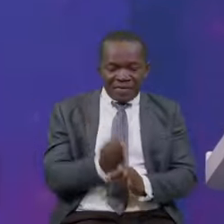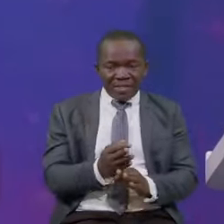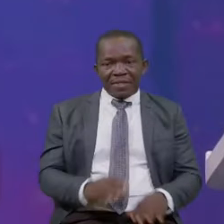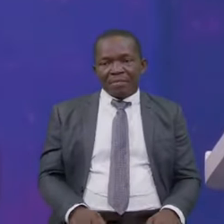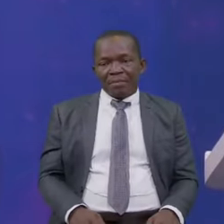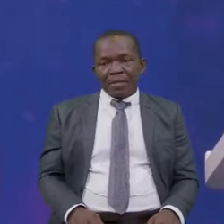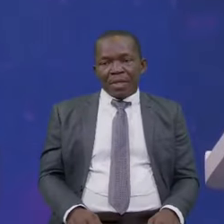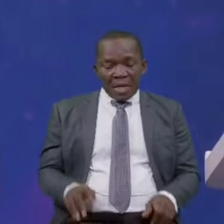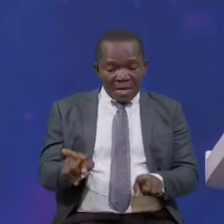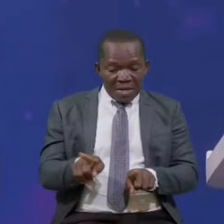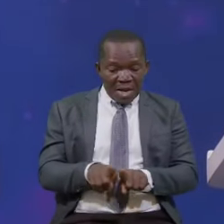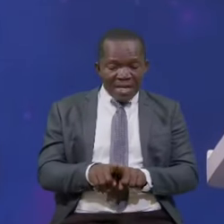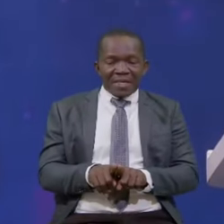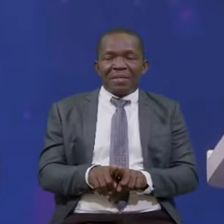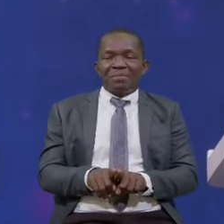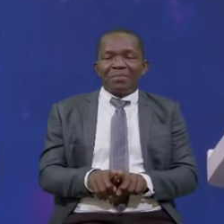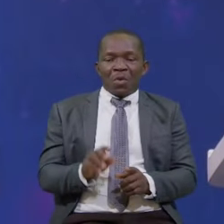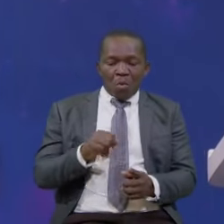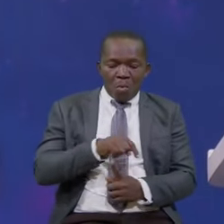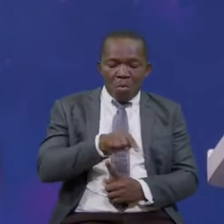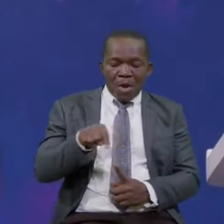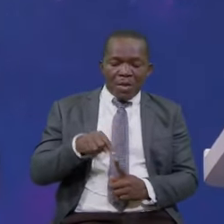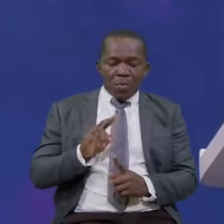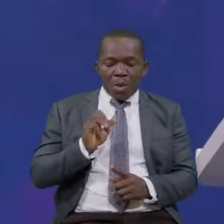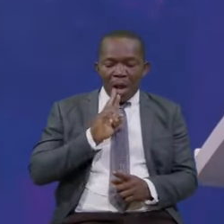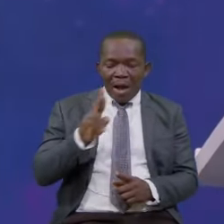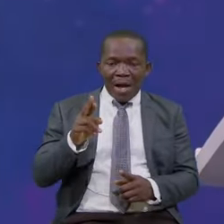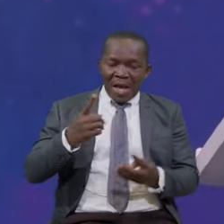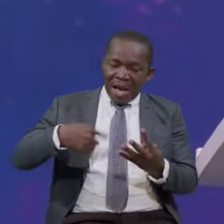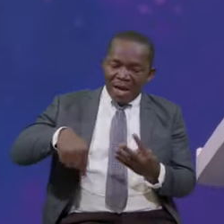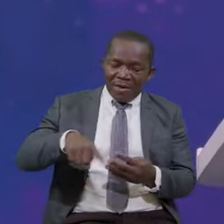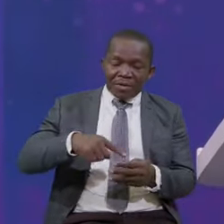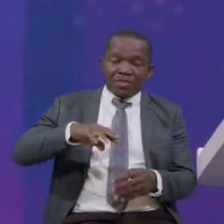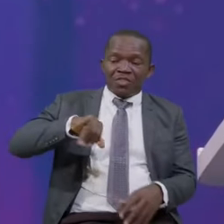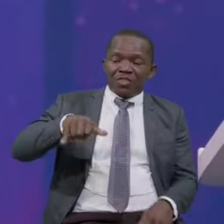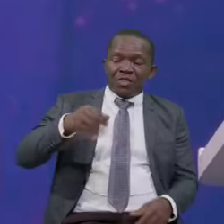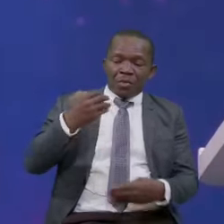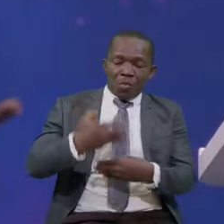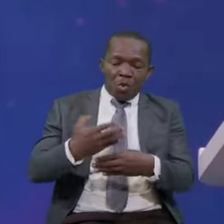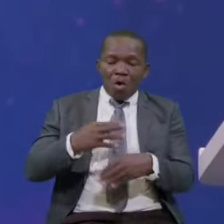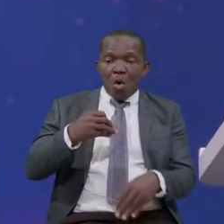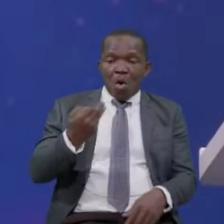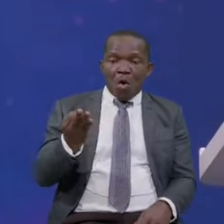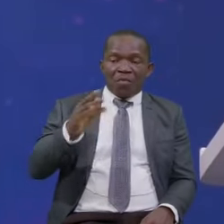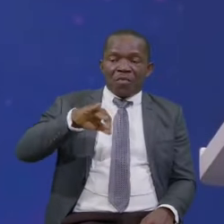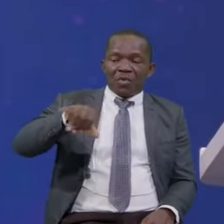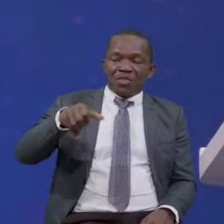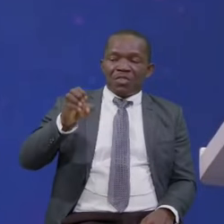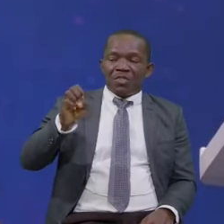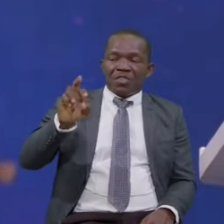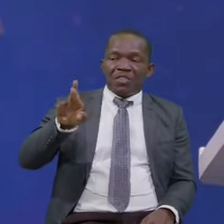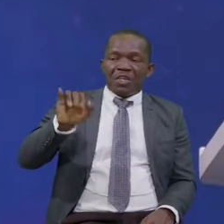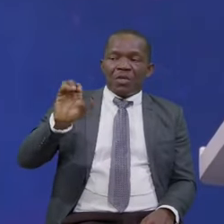avez la foi qui crie mais quand vous êtes dans la fausse au lion vous respirez comme vous inspirez la